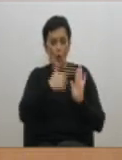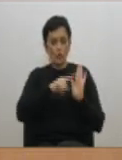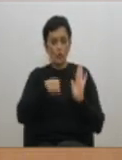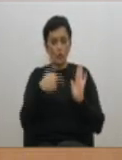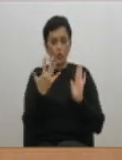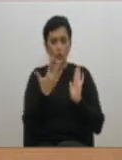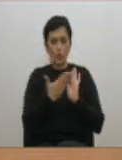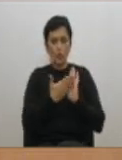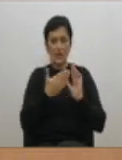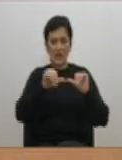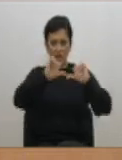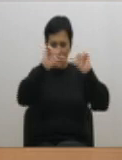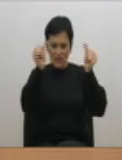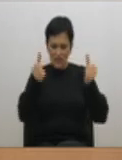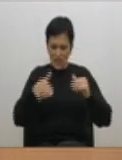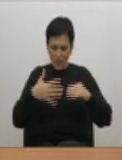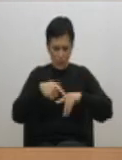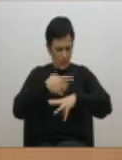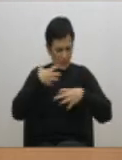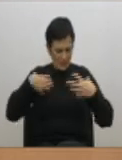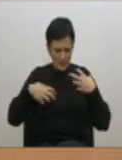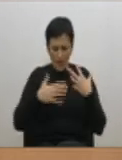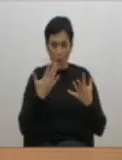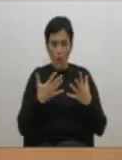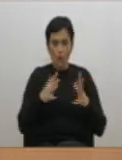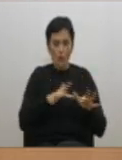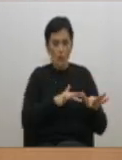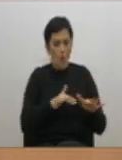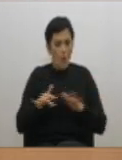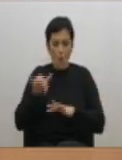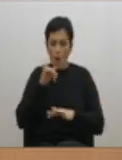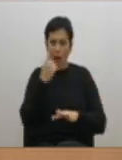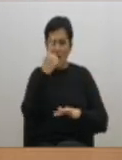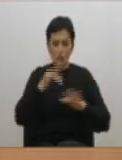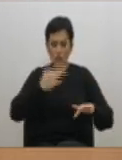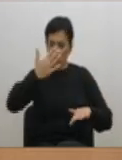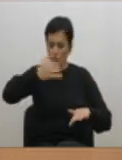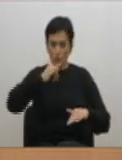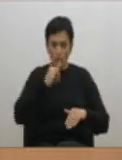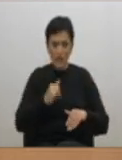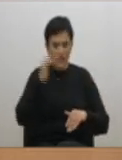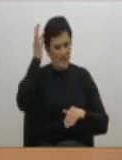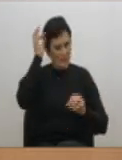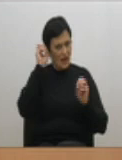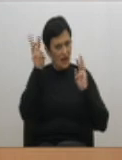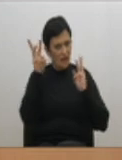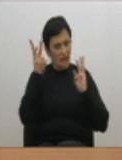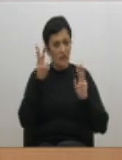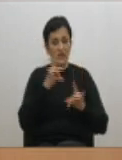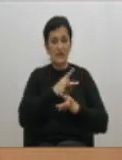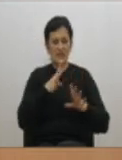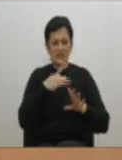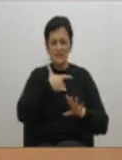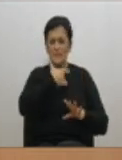აქვს. დეფორმირებული სასხსრები, შეზღუდულად მოძრავი და ერთი უმოძრავო კიდური, გამეჩხერებული თმა და გადათეთრებულ